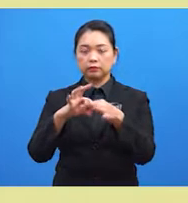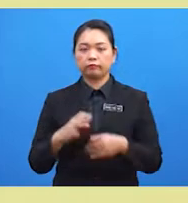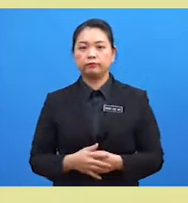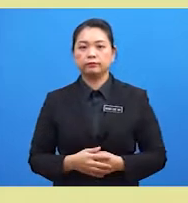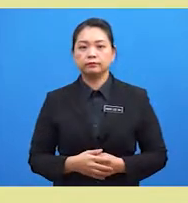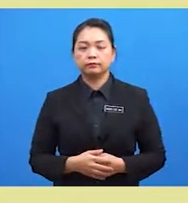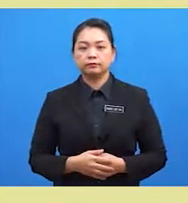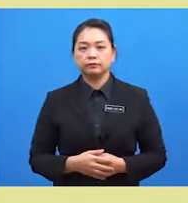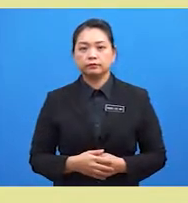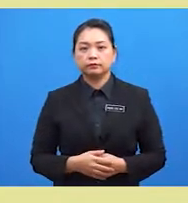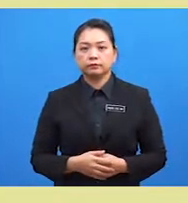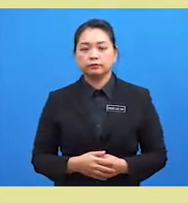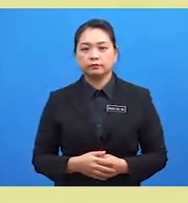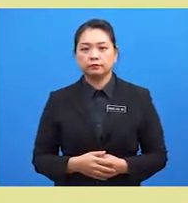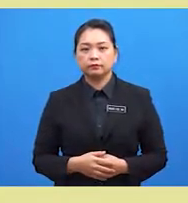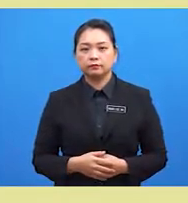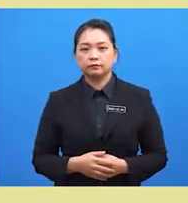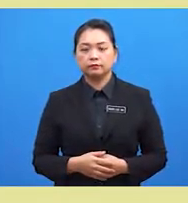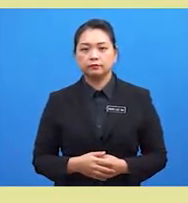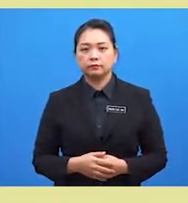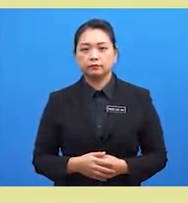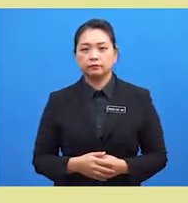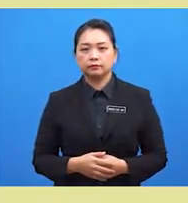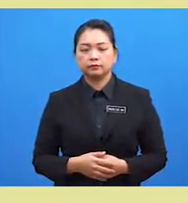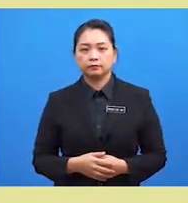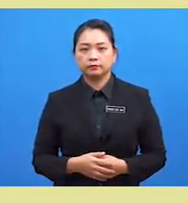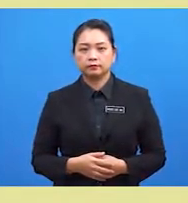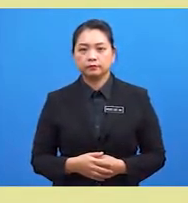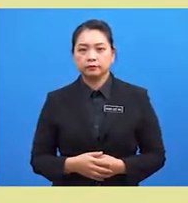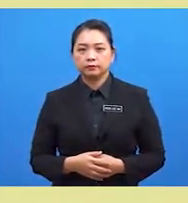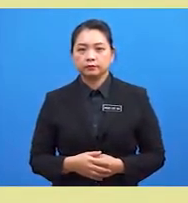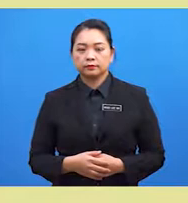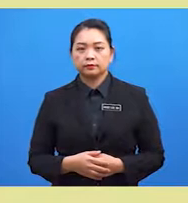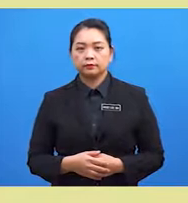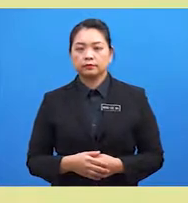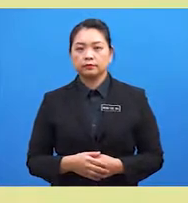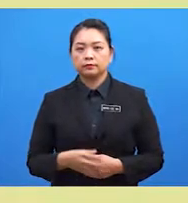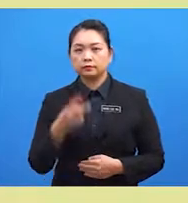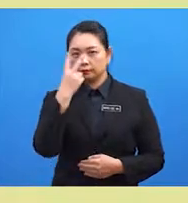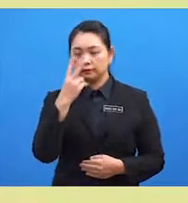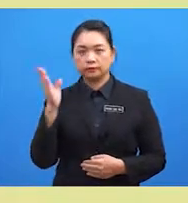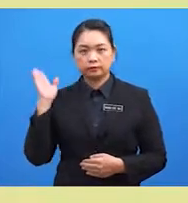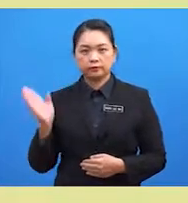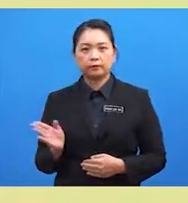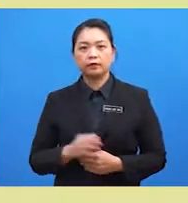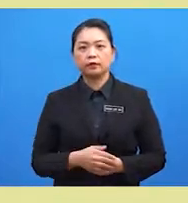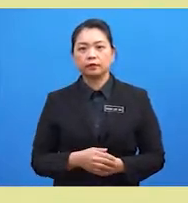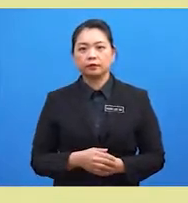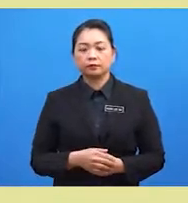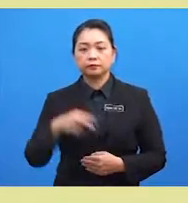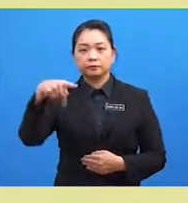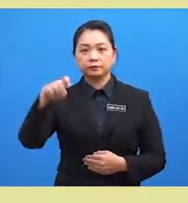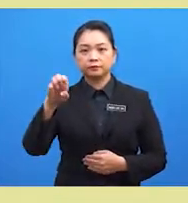Para pelajar sekalian, kita beralih ke bentuk syair seterusnya berdasarkan akronim